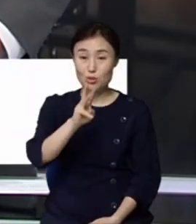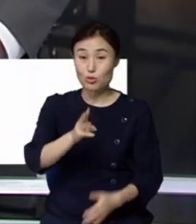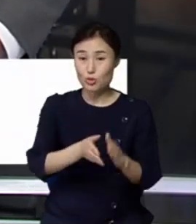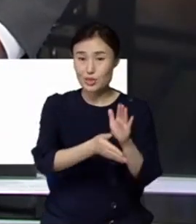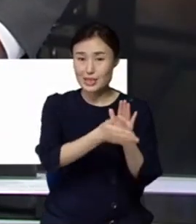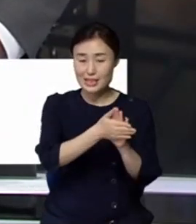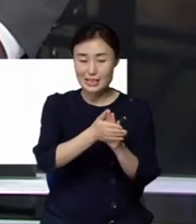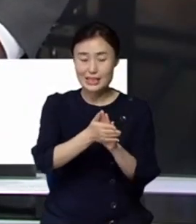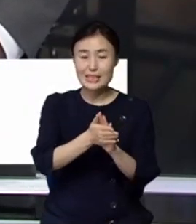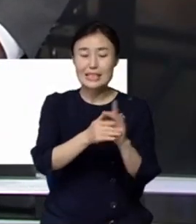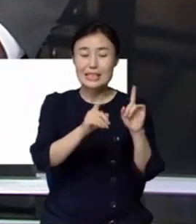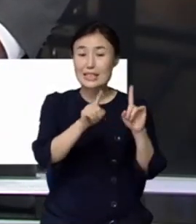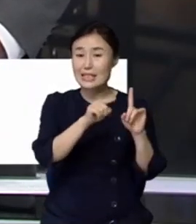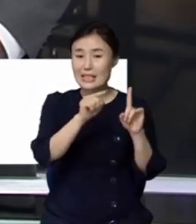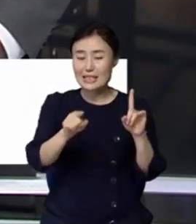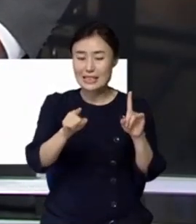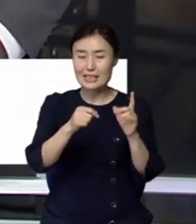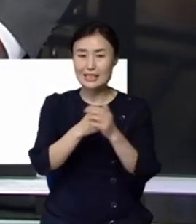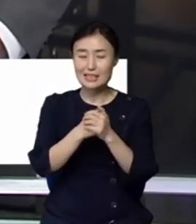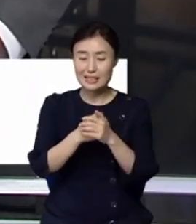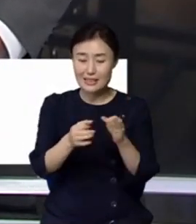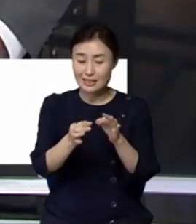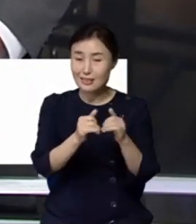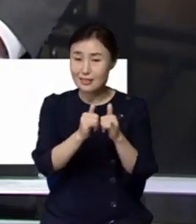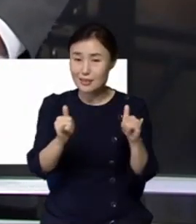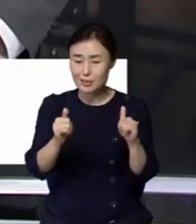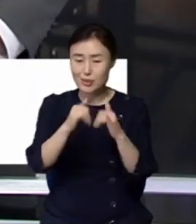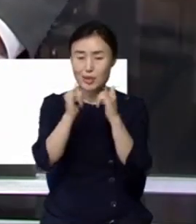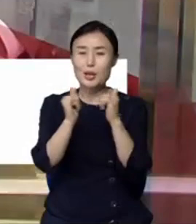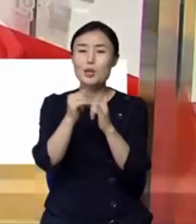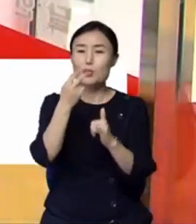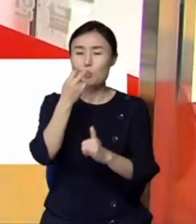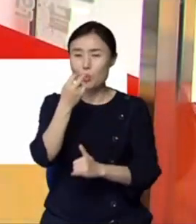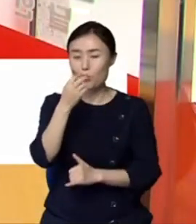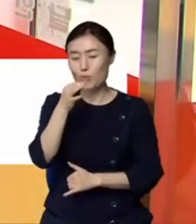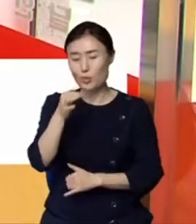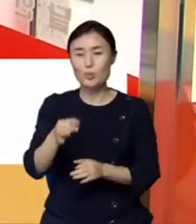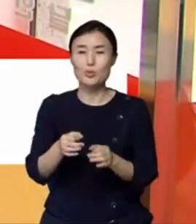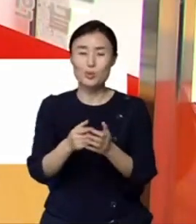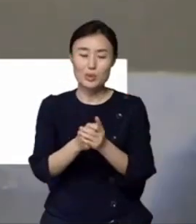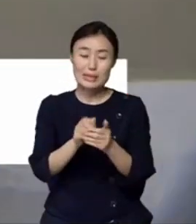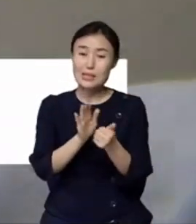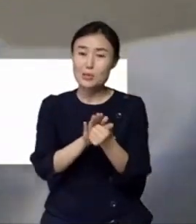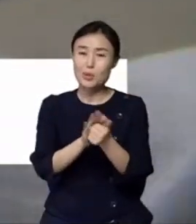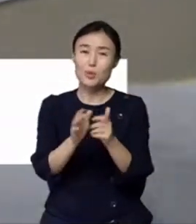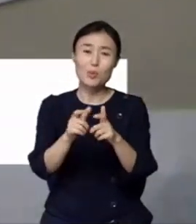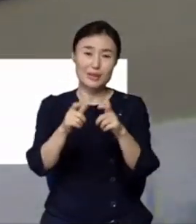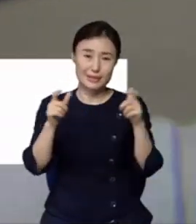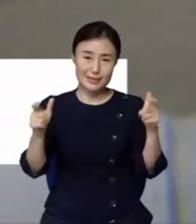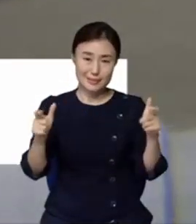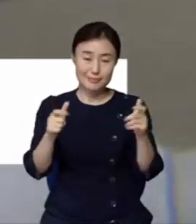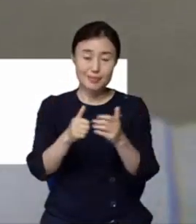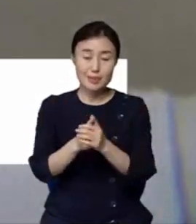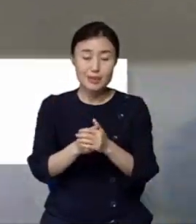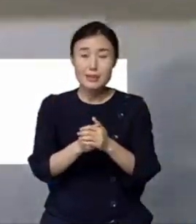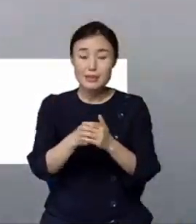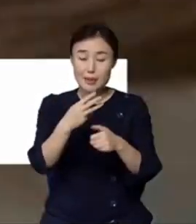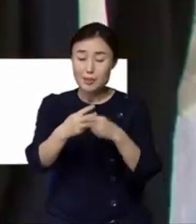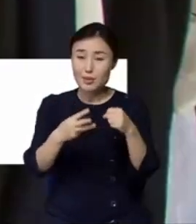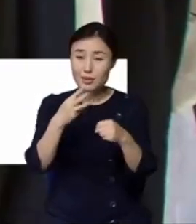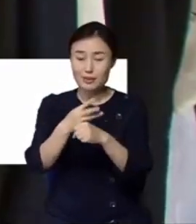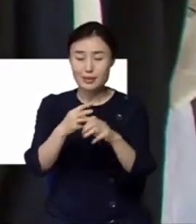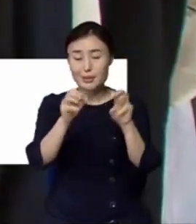광주광역시가 1인 자영업자들의 사회보험료를 확대 지원합니다. 광주광역시는 1인 자영업자를 대상으로 최대